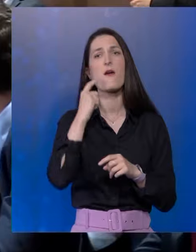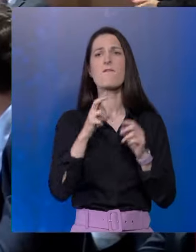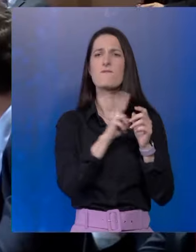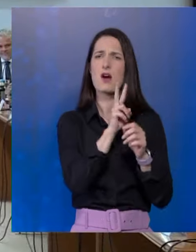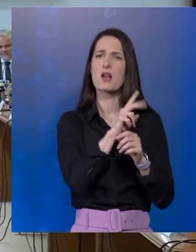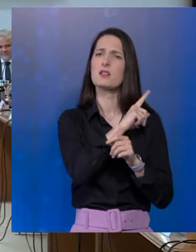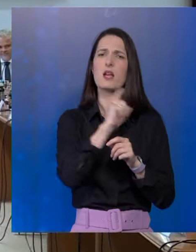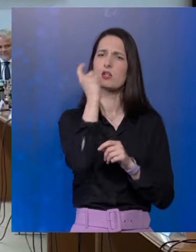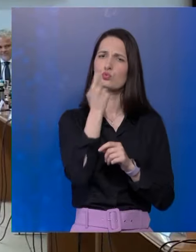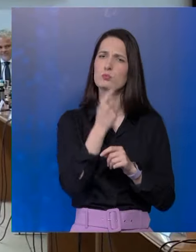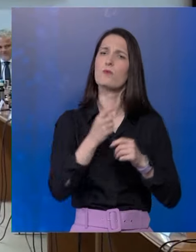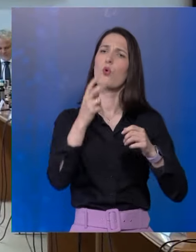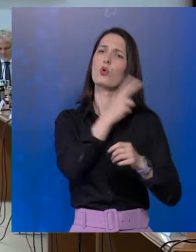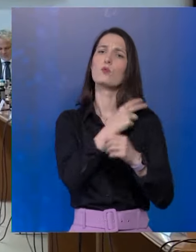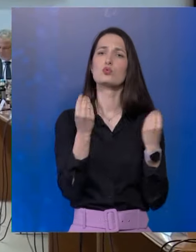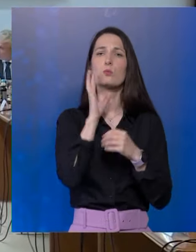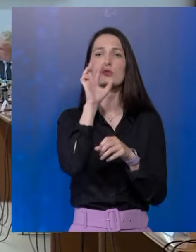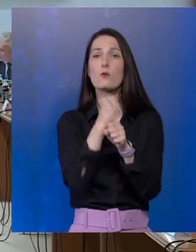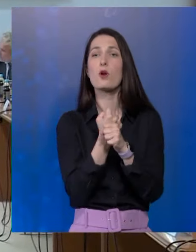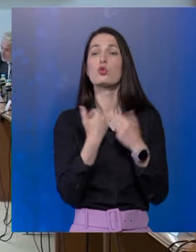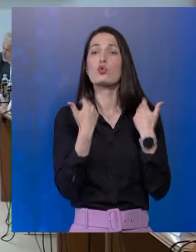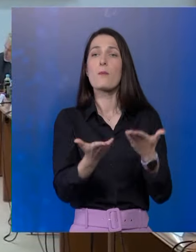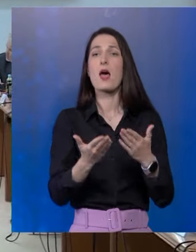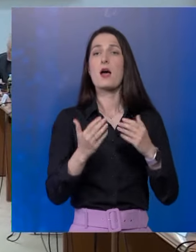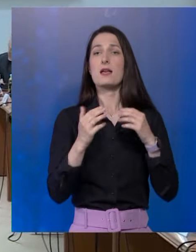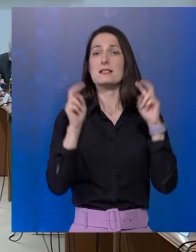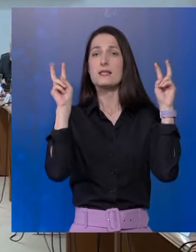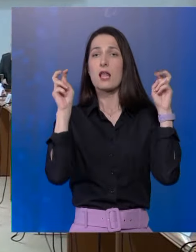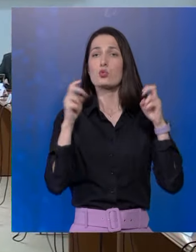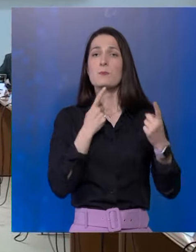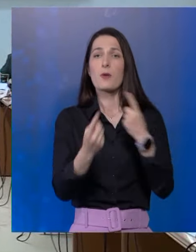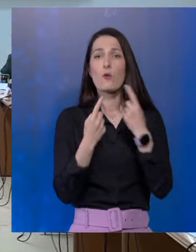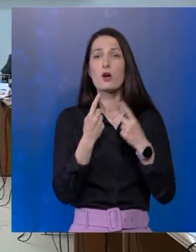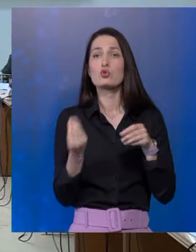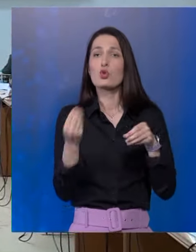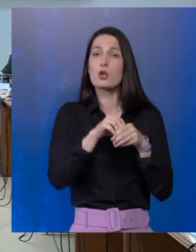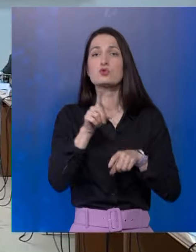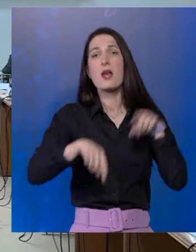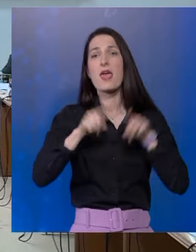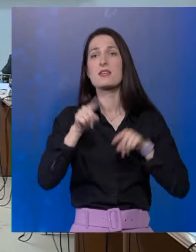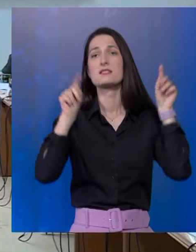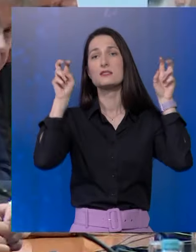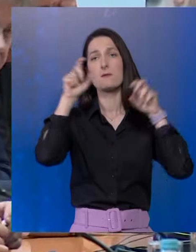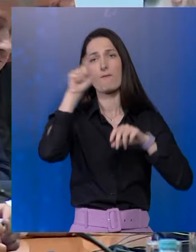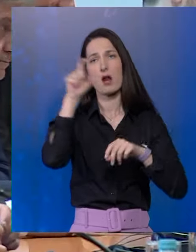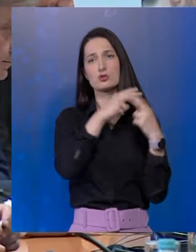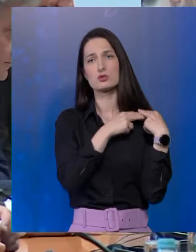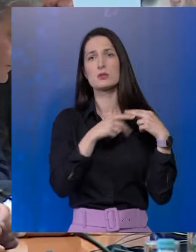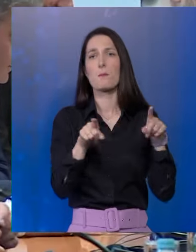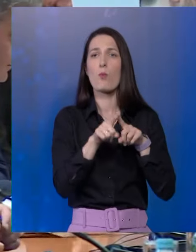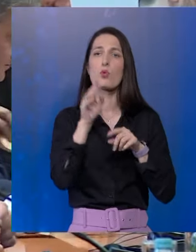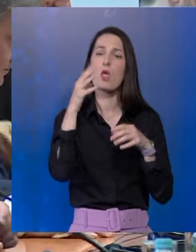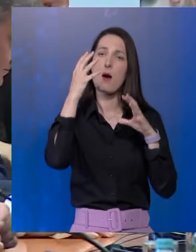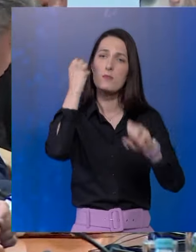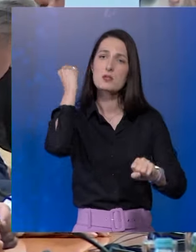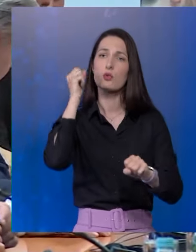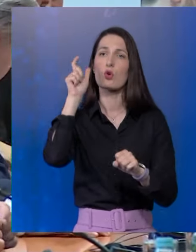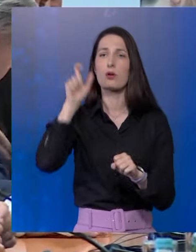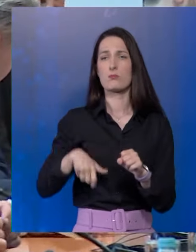zaslužan što je Bosna i Hercegovina dobila status pregovarača, dodajući da su neki zvaničnici poput ambasadora SAD-a u Bosni i